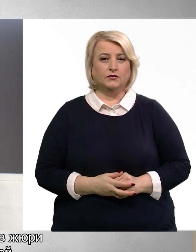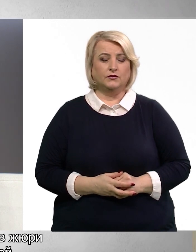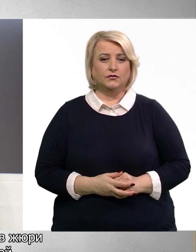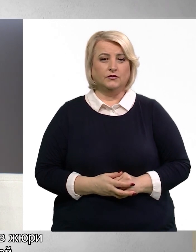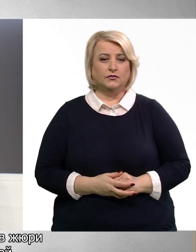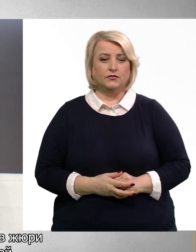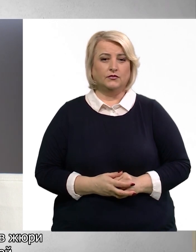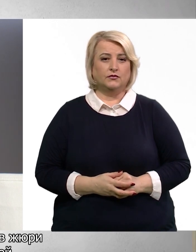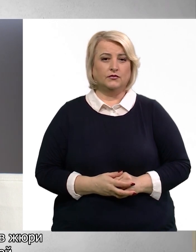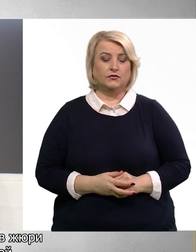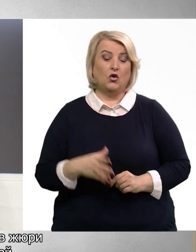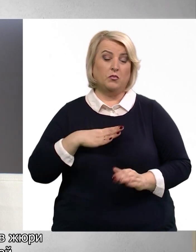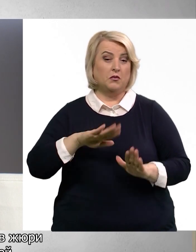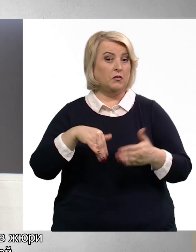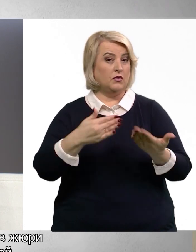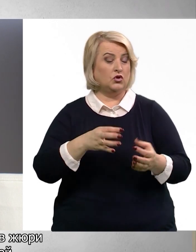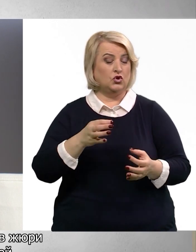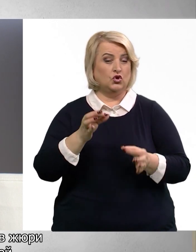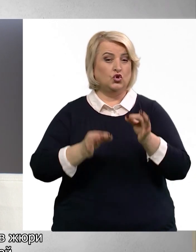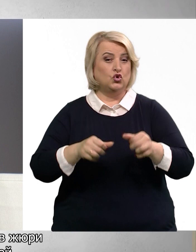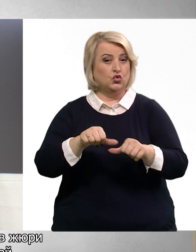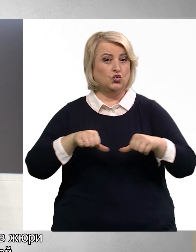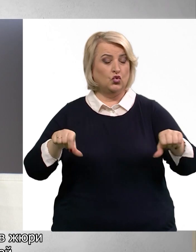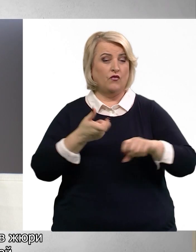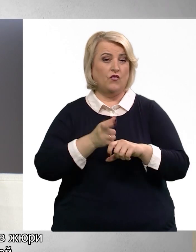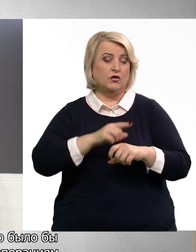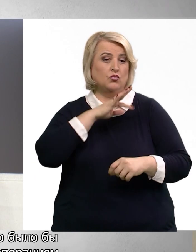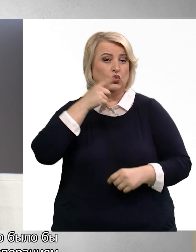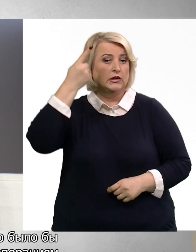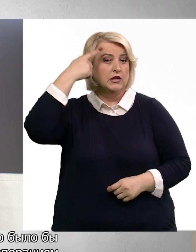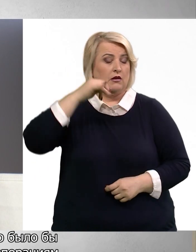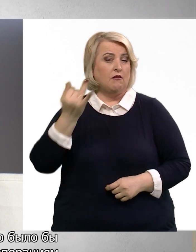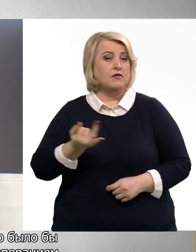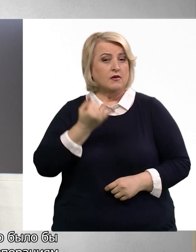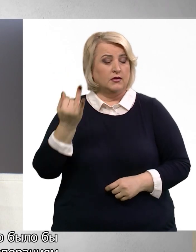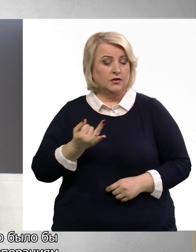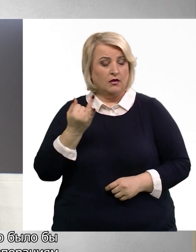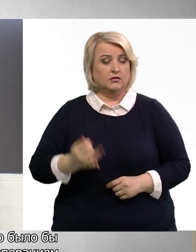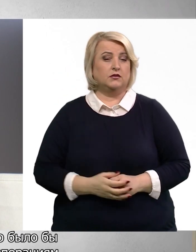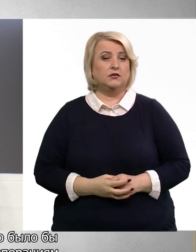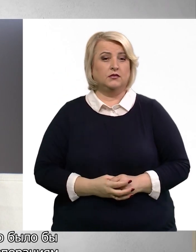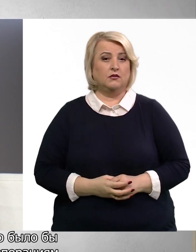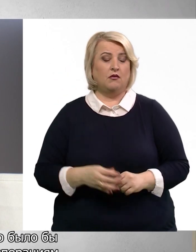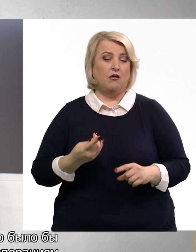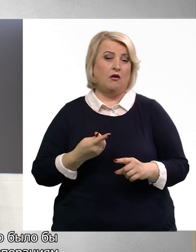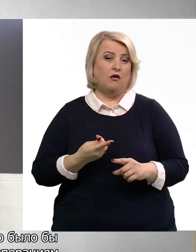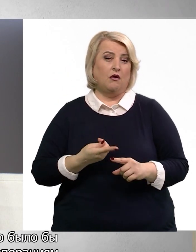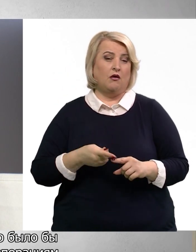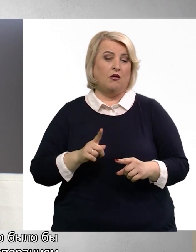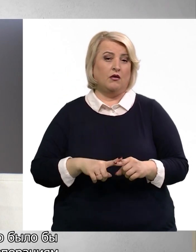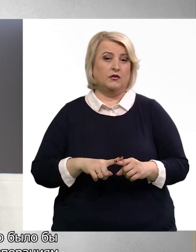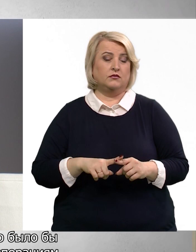aceștia au propus juriului foarte multe idei interesante, care eu, sincer să fiu,